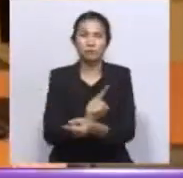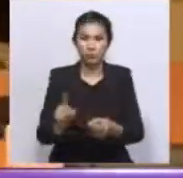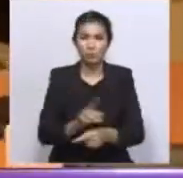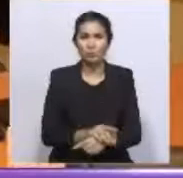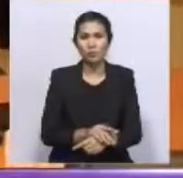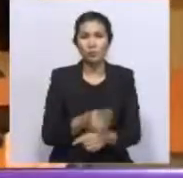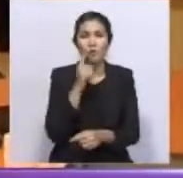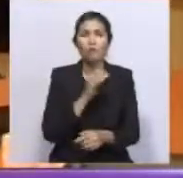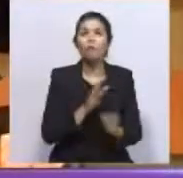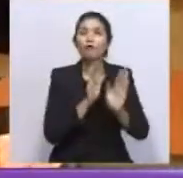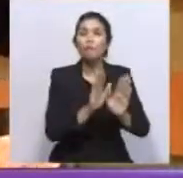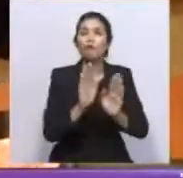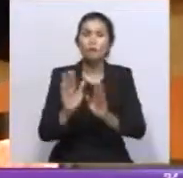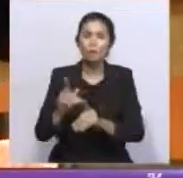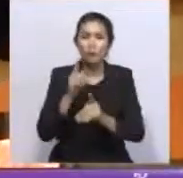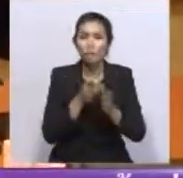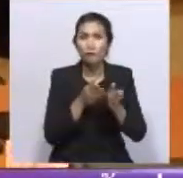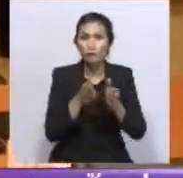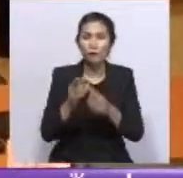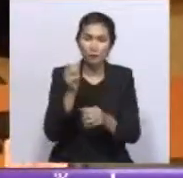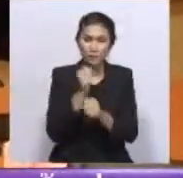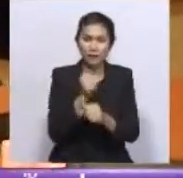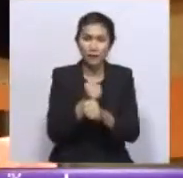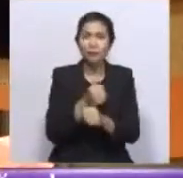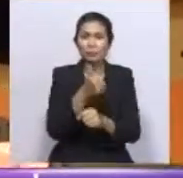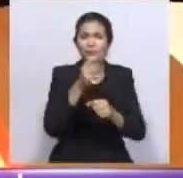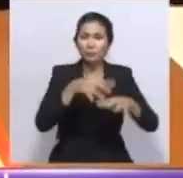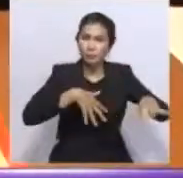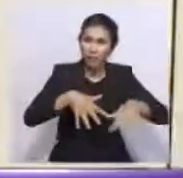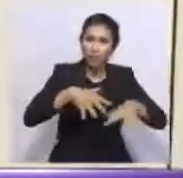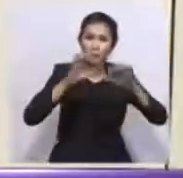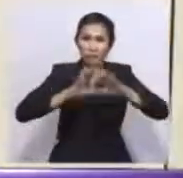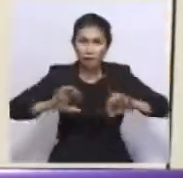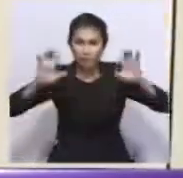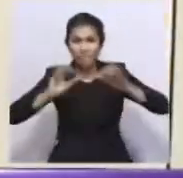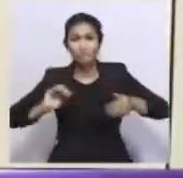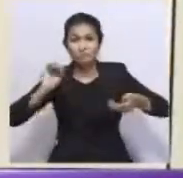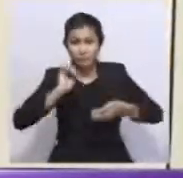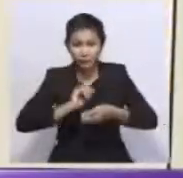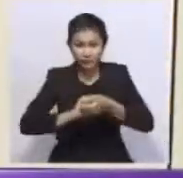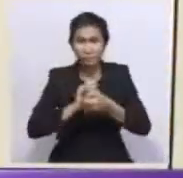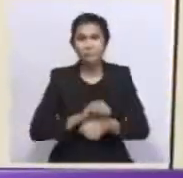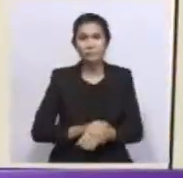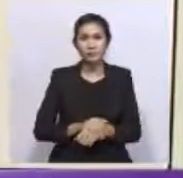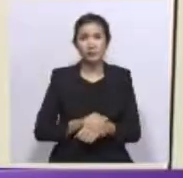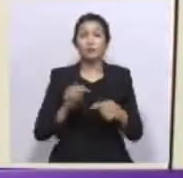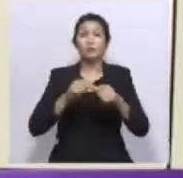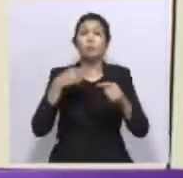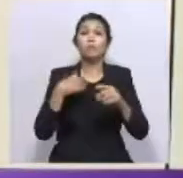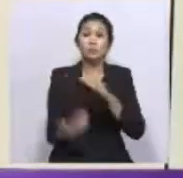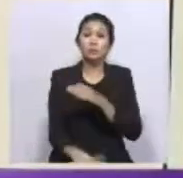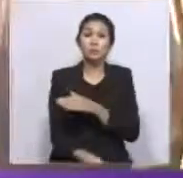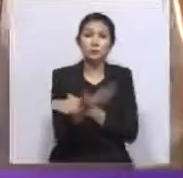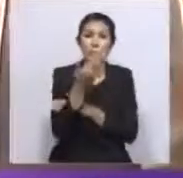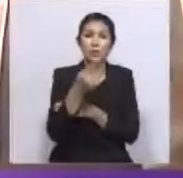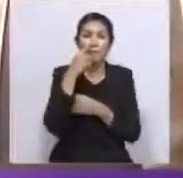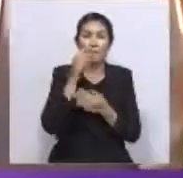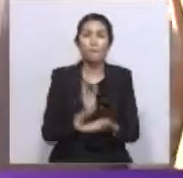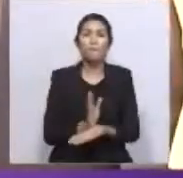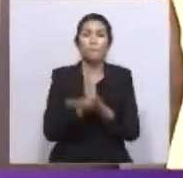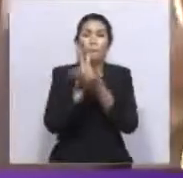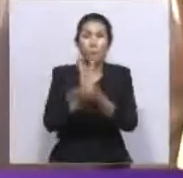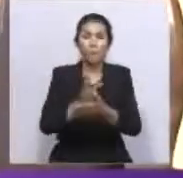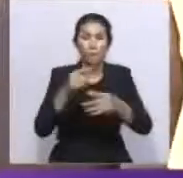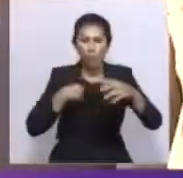ทุกภาคส่วนบูรณาการการทำงานแบบประชารัฐส่วนเมื่อช่วงเช้าที่ผ่านมาพลอากาศเอกประจินเป็นประธานมอบตู้เพาะ